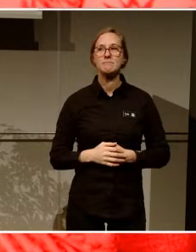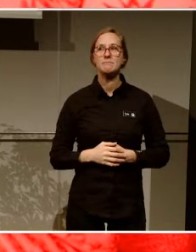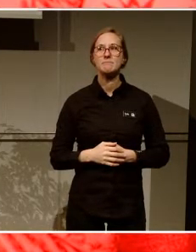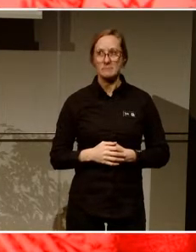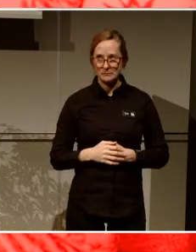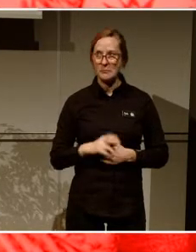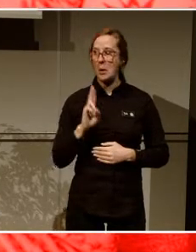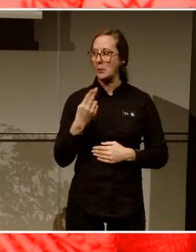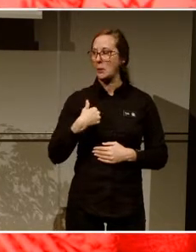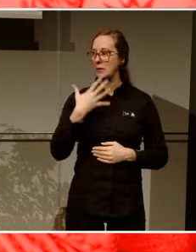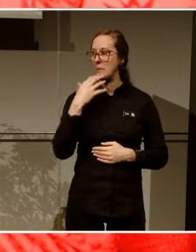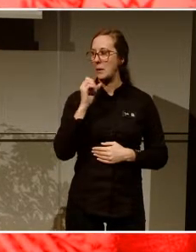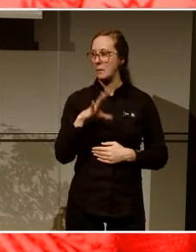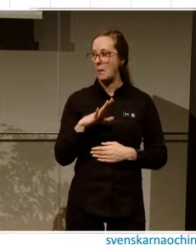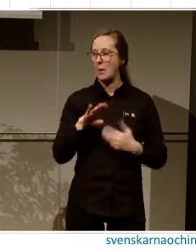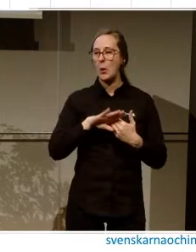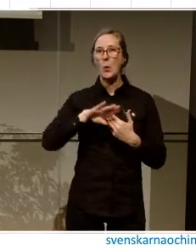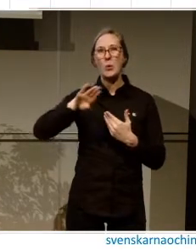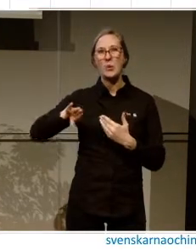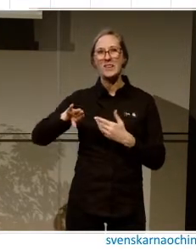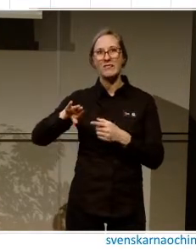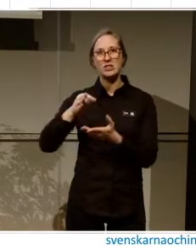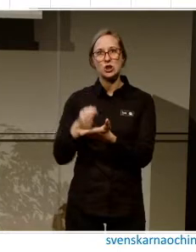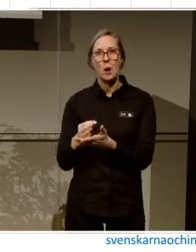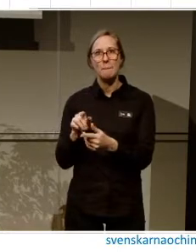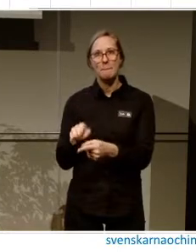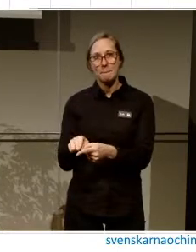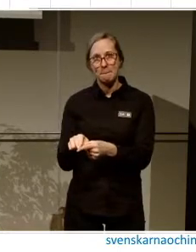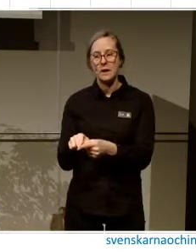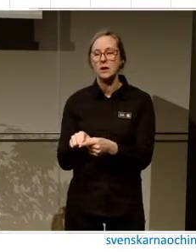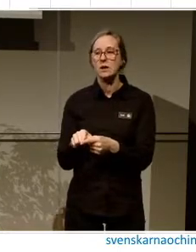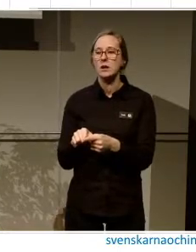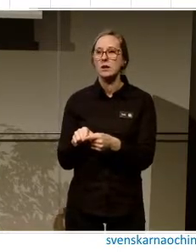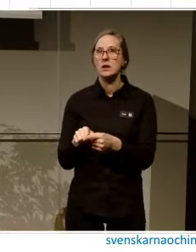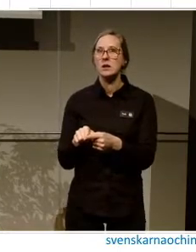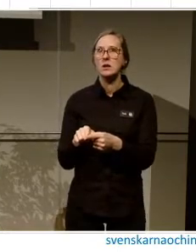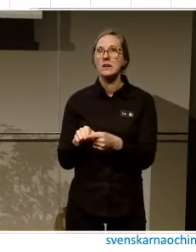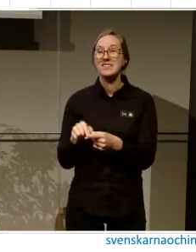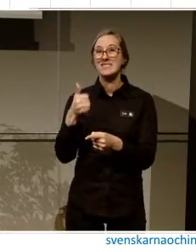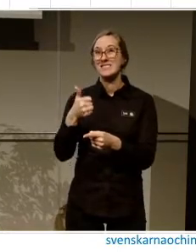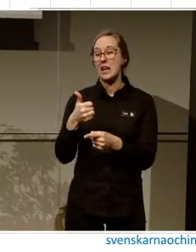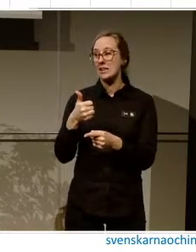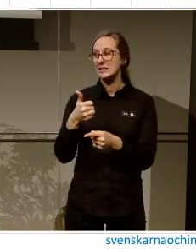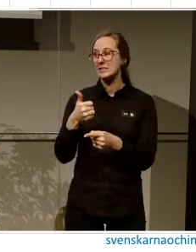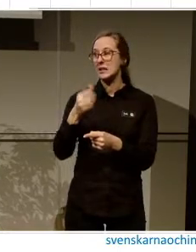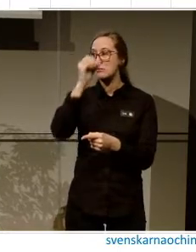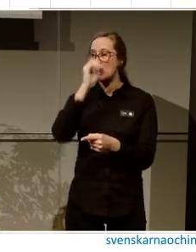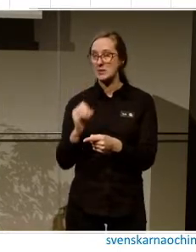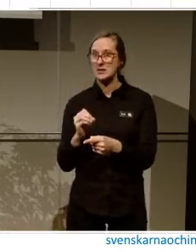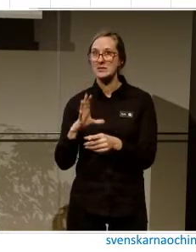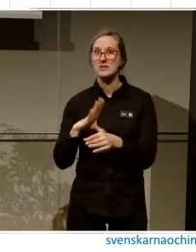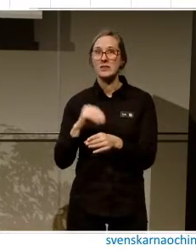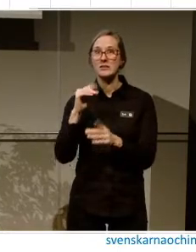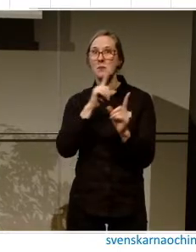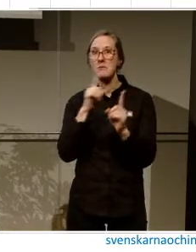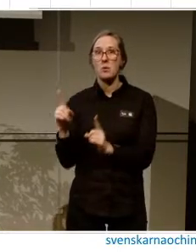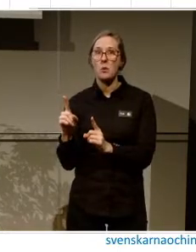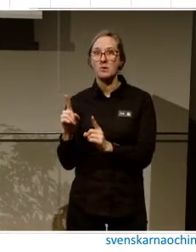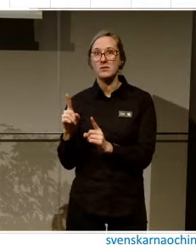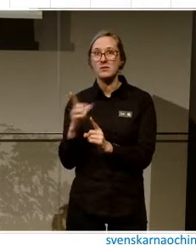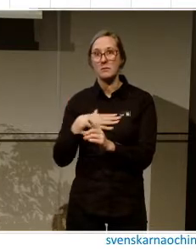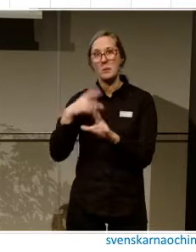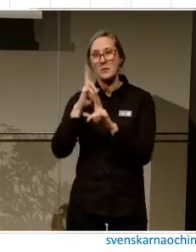Nu tänkte jag prata lite också om utanförskapet. Det är ju 6% av befolkningen som i vår undersökning då har